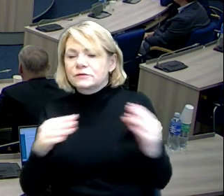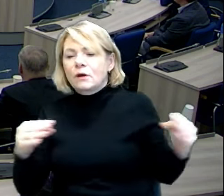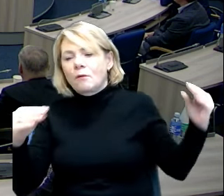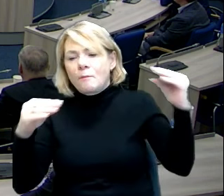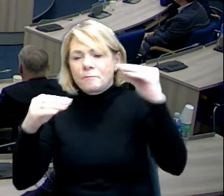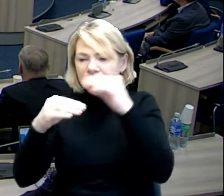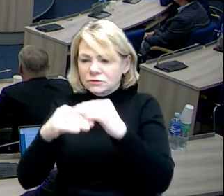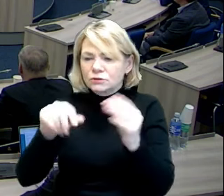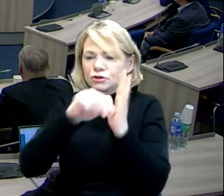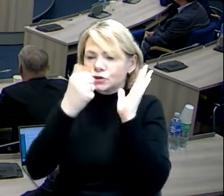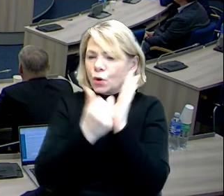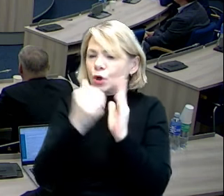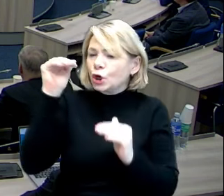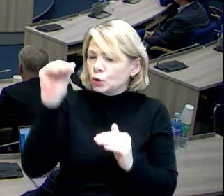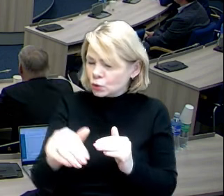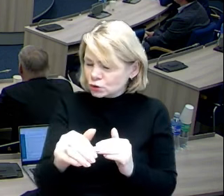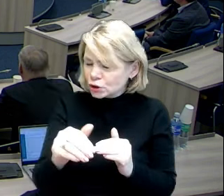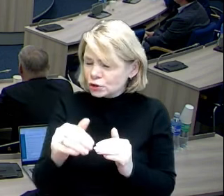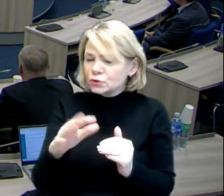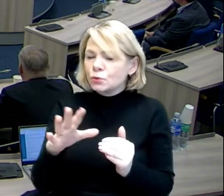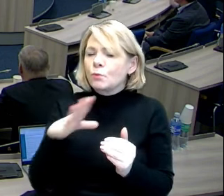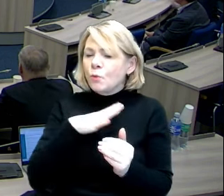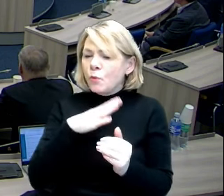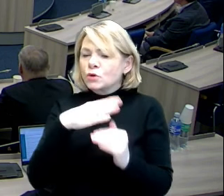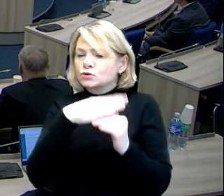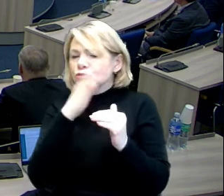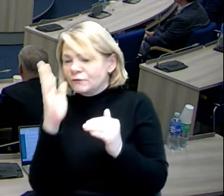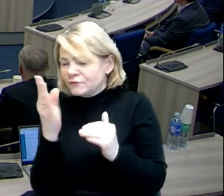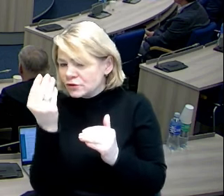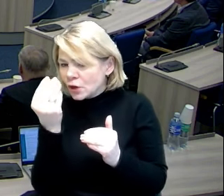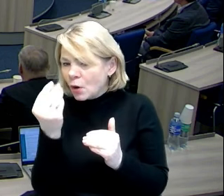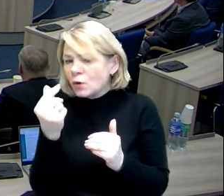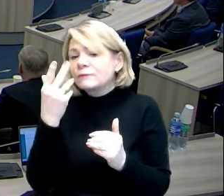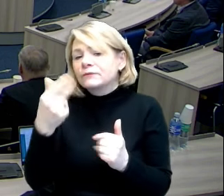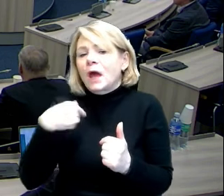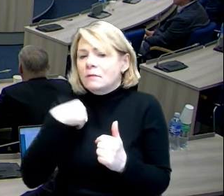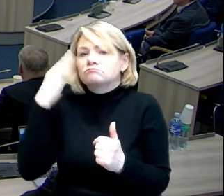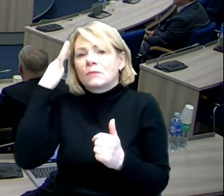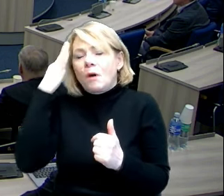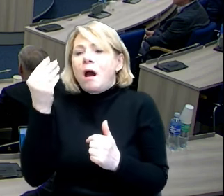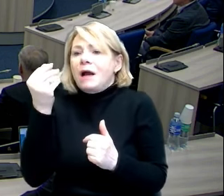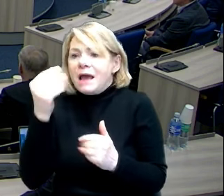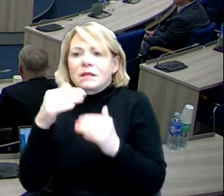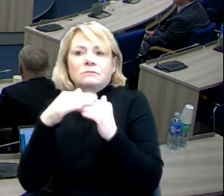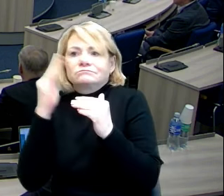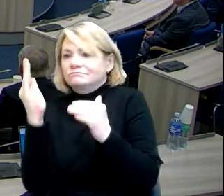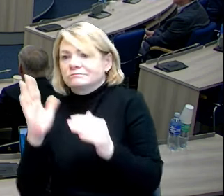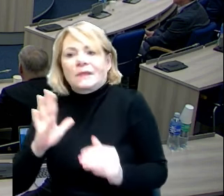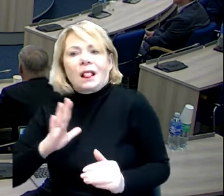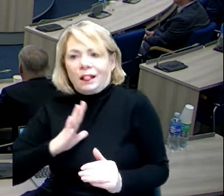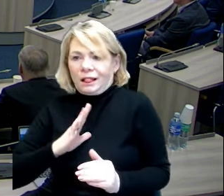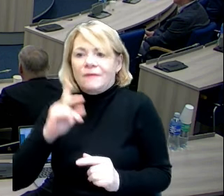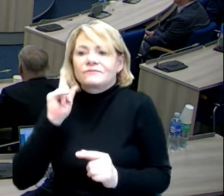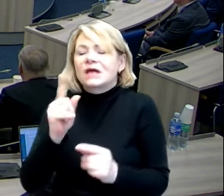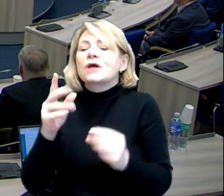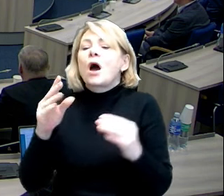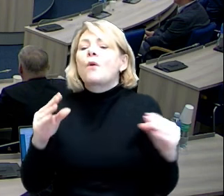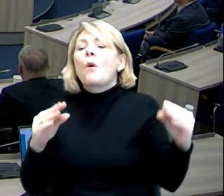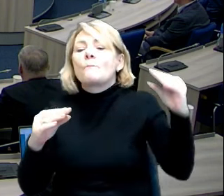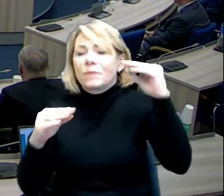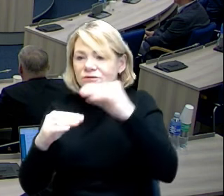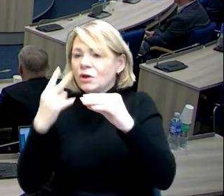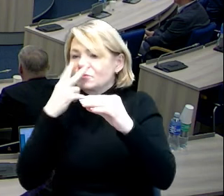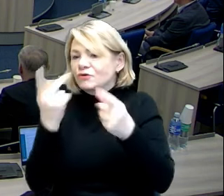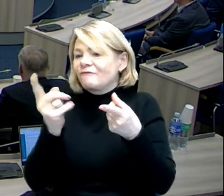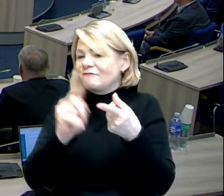16672 eur tai na numanoma kad nebus didesnė ta suma vis tiek kompensuojama yra pagal faktą tai